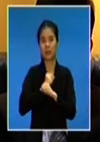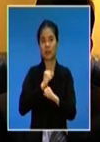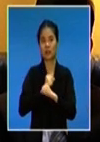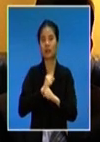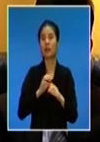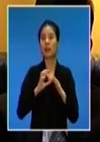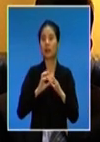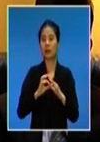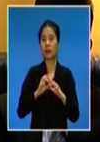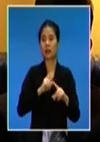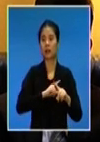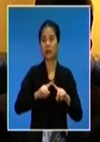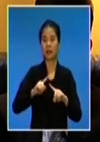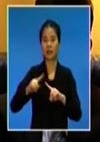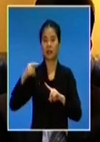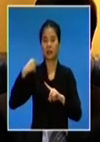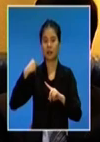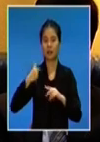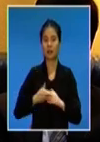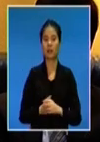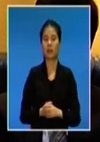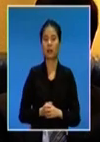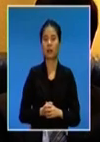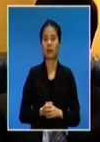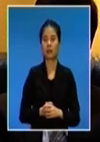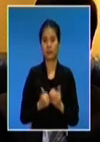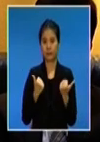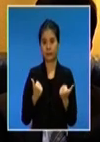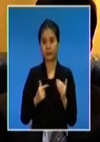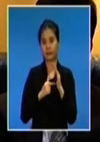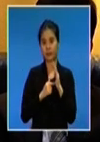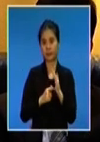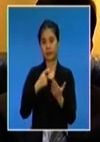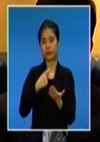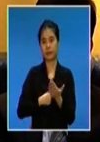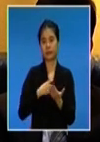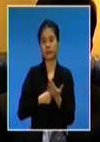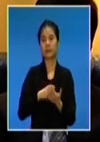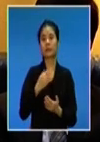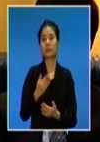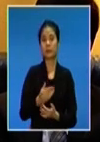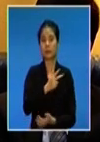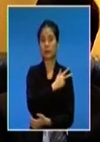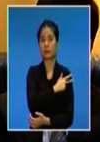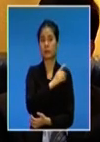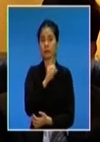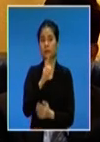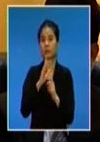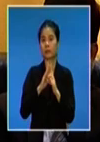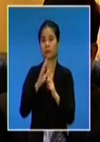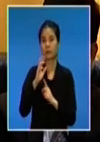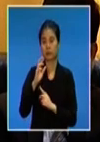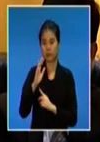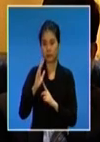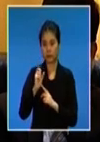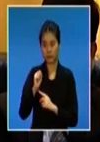าวเสียแล้วก็เราก็เสนอไปที่ทางประกันภัยที่ท่านอาจารย์ดุสิตเสนอเมื่อกี้ว่าถ้าใครติดกล้องนี้แสด